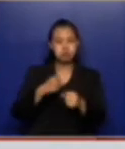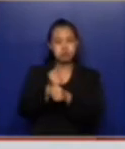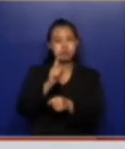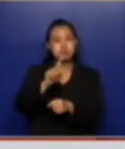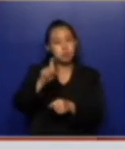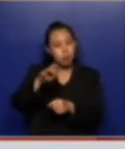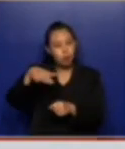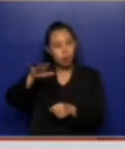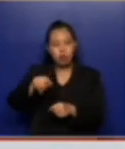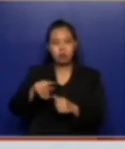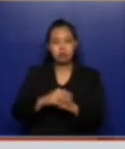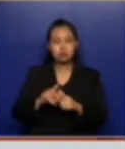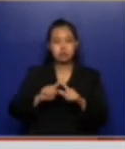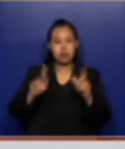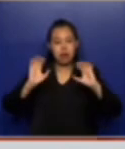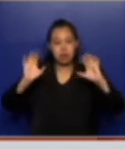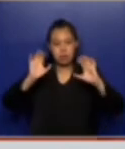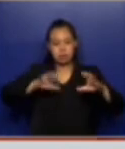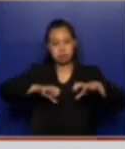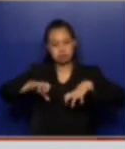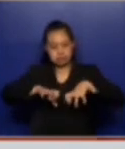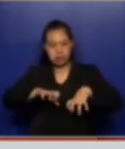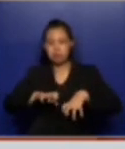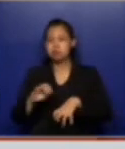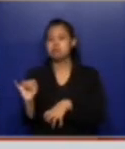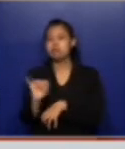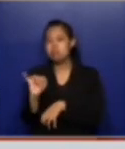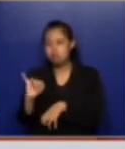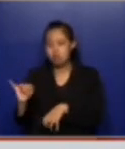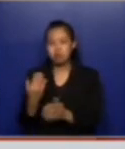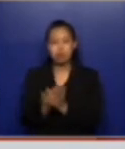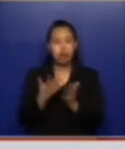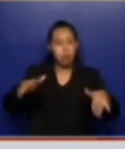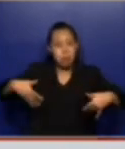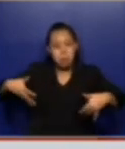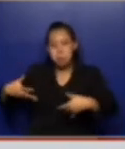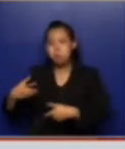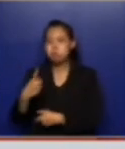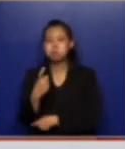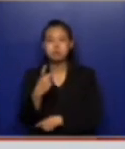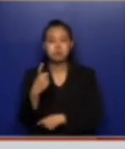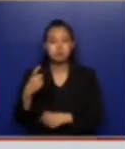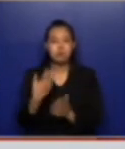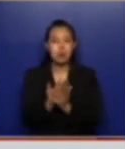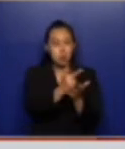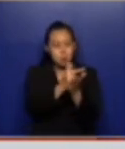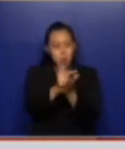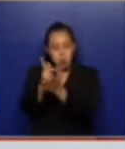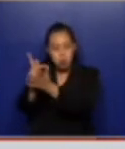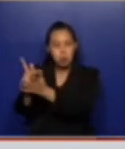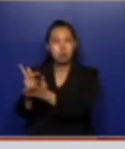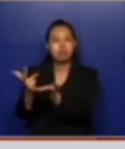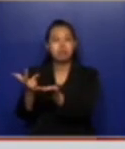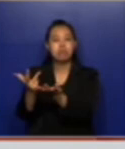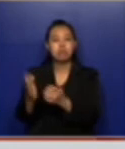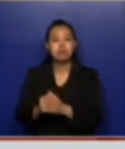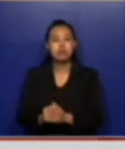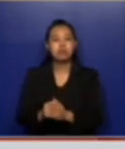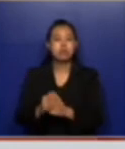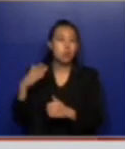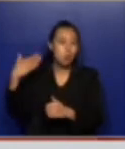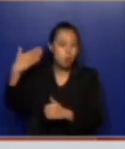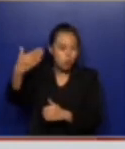ารัฐบาลบริหารประเทศไม่ดีไม่สามารถหาเงินเข้าประเทศได้มีแต่กู้ครับอีกไม่น